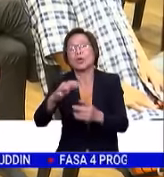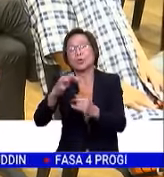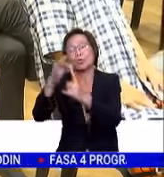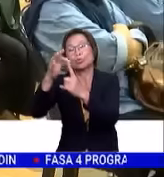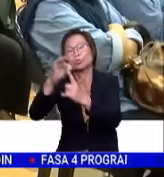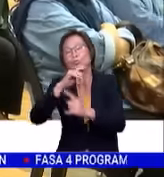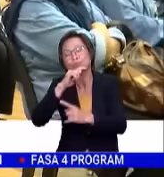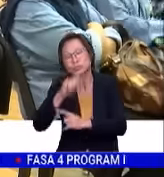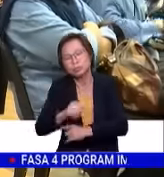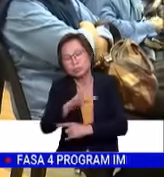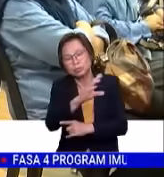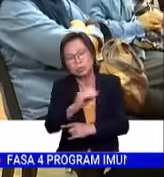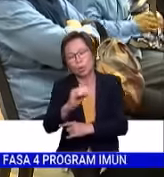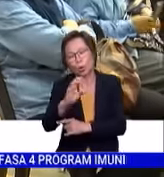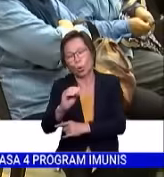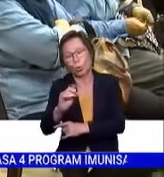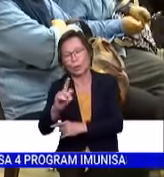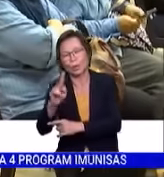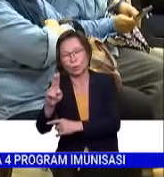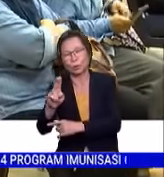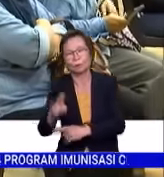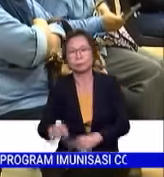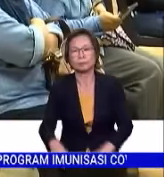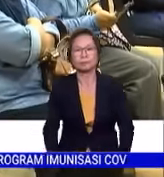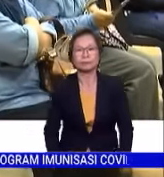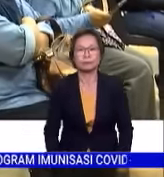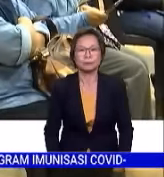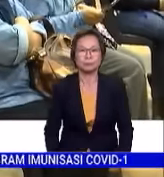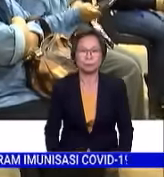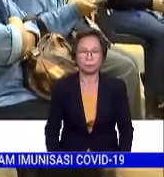dan golongan OKU.